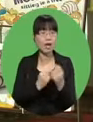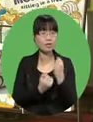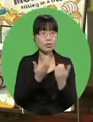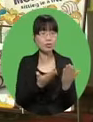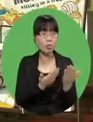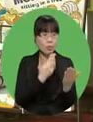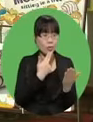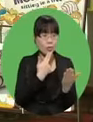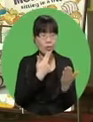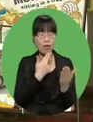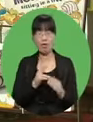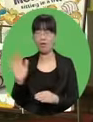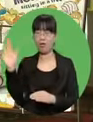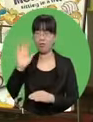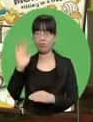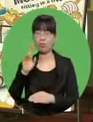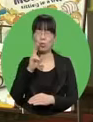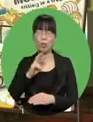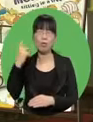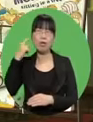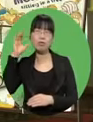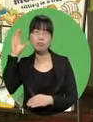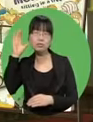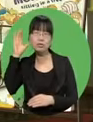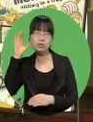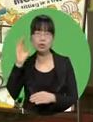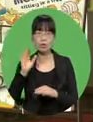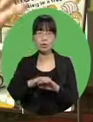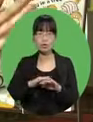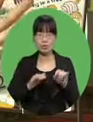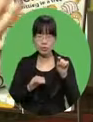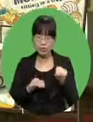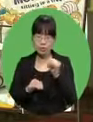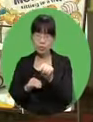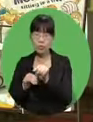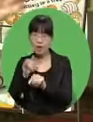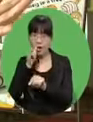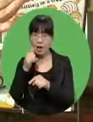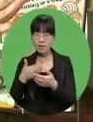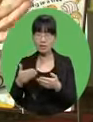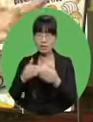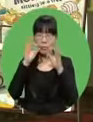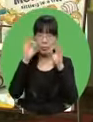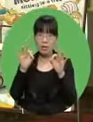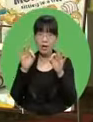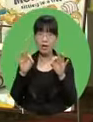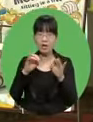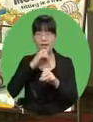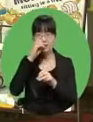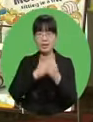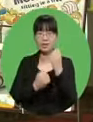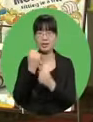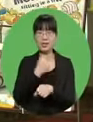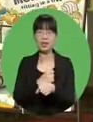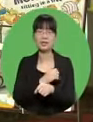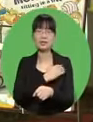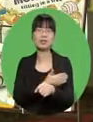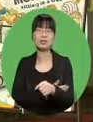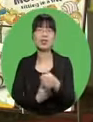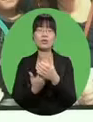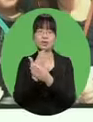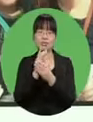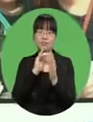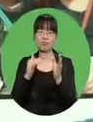전혀 해석을 애들이 그냥 해주거나 노래를 듣고 그다음 듣고 책을 읽으면서 이렇게 예, 짚어주시는 거죠? 그림을 보면서 그냥 해석하는 능력이 생긴